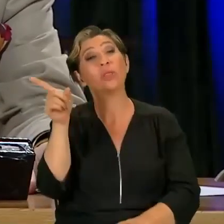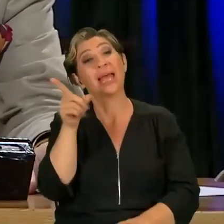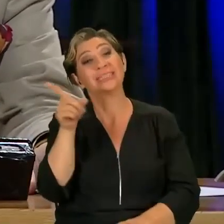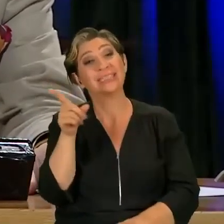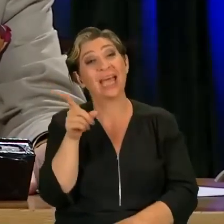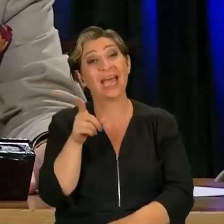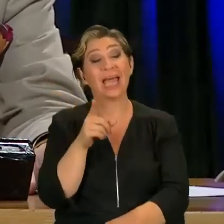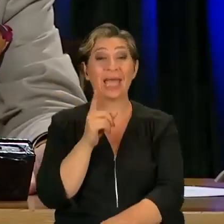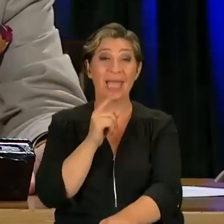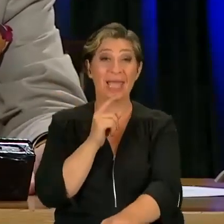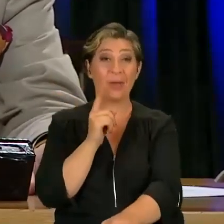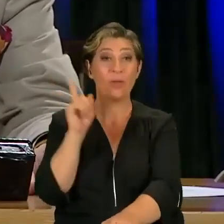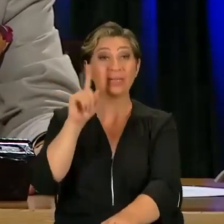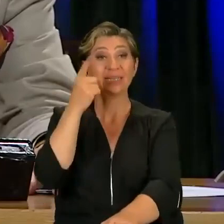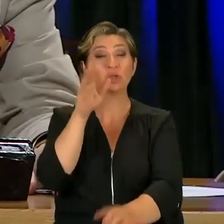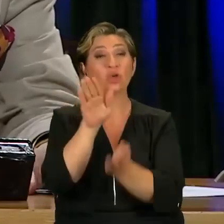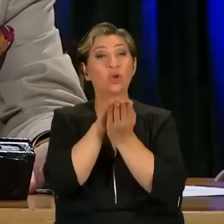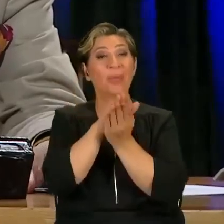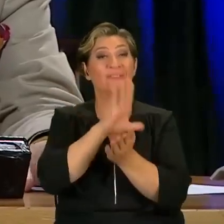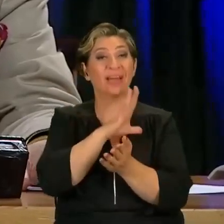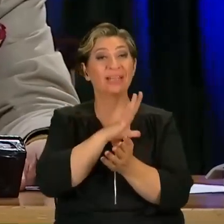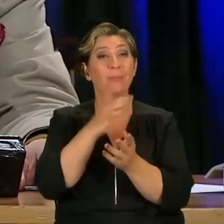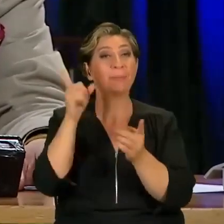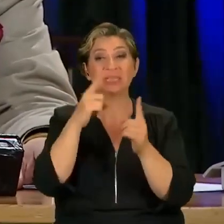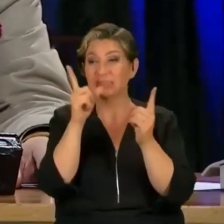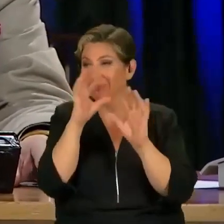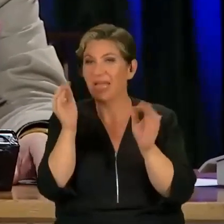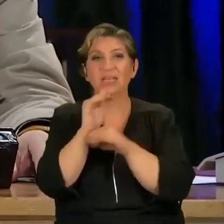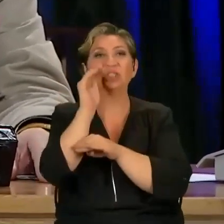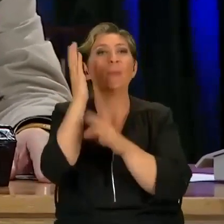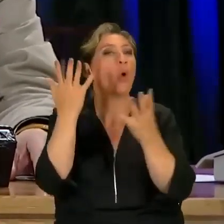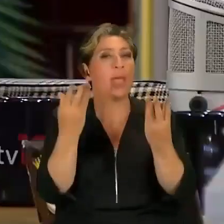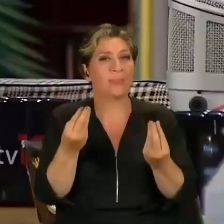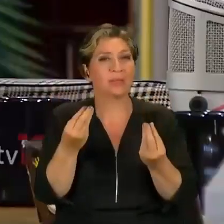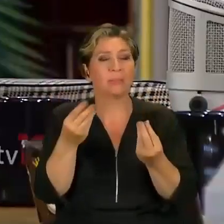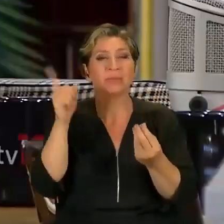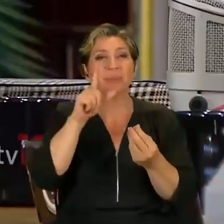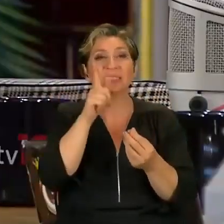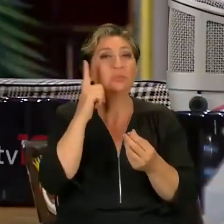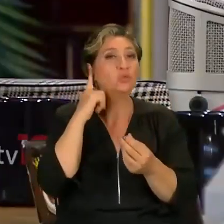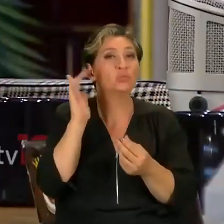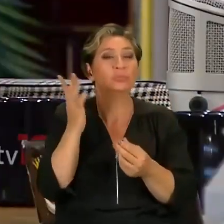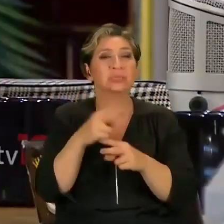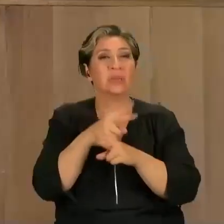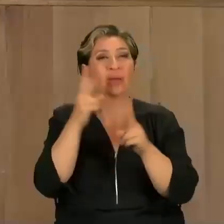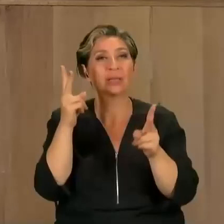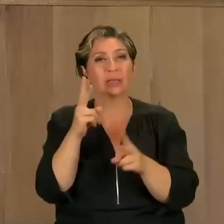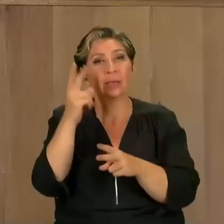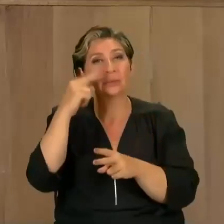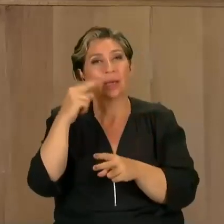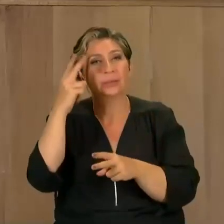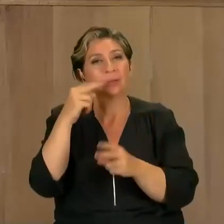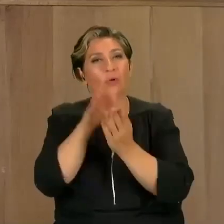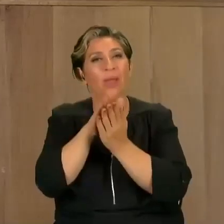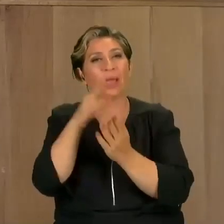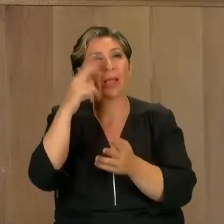Onlar da... Ya. Onlarda sadece köpek var benim anladığım kadarıyla. Başka kimse de yaşamıyor olabilir. Çünkü başka bir ses duymuyorum sabaha kadar. Oy